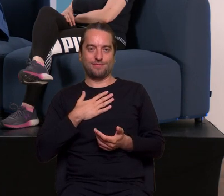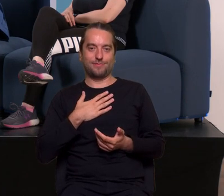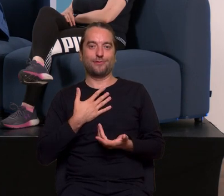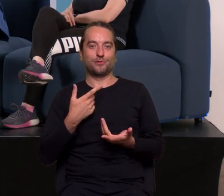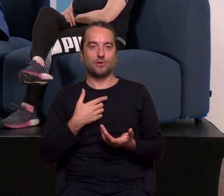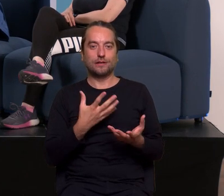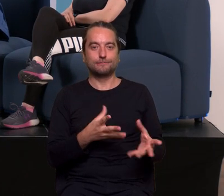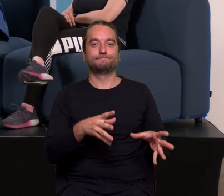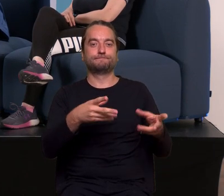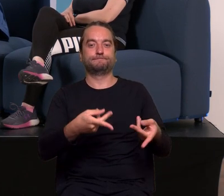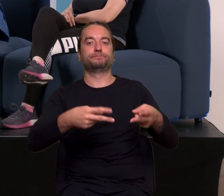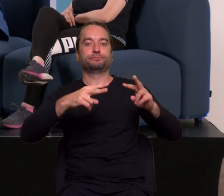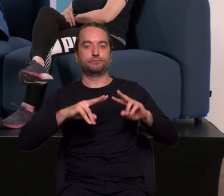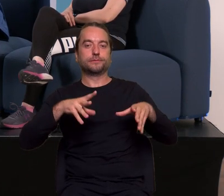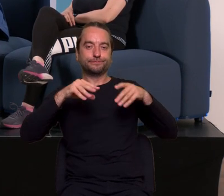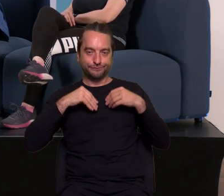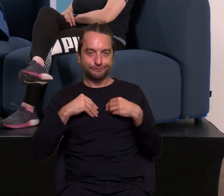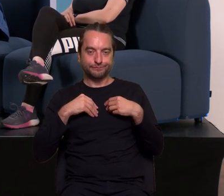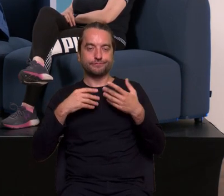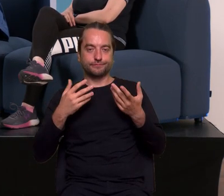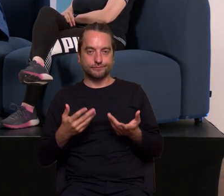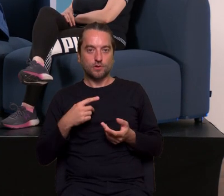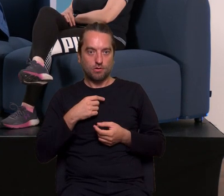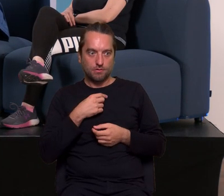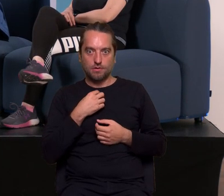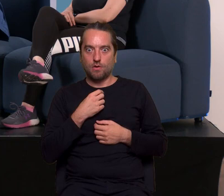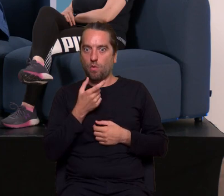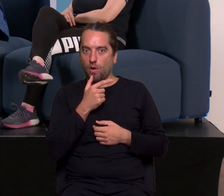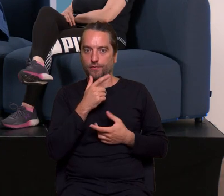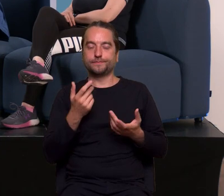je przejmuje. Ja kiedyś wysłuchałem z dużym zainteresowaniem takiego wyznania